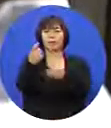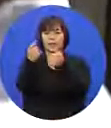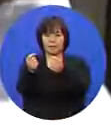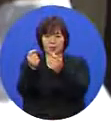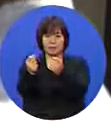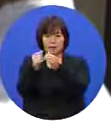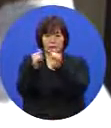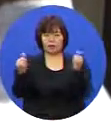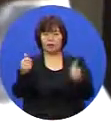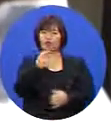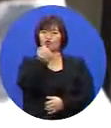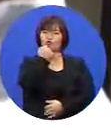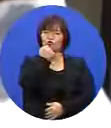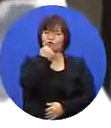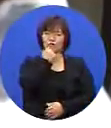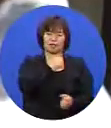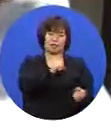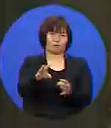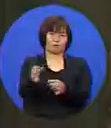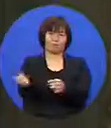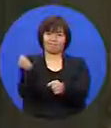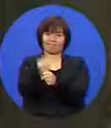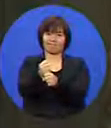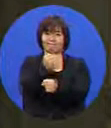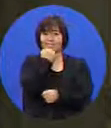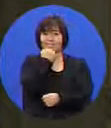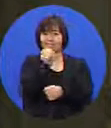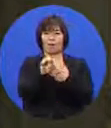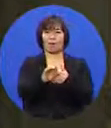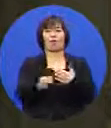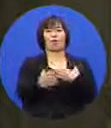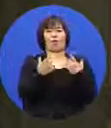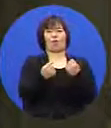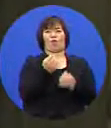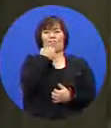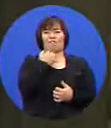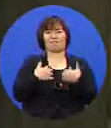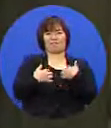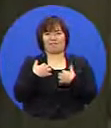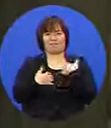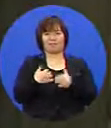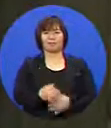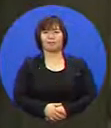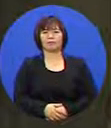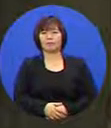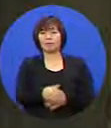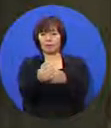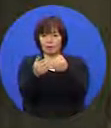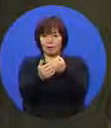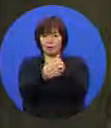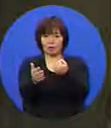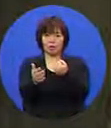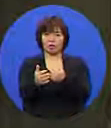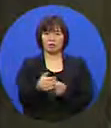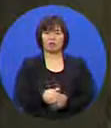분들이 웃음을 되찾게 되면은 저 역시 기쁩니다. 그래서